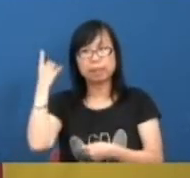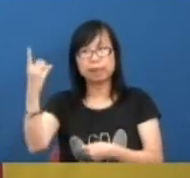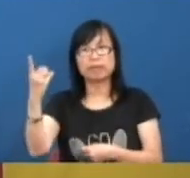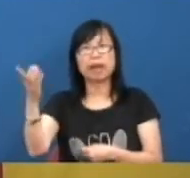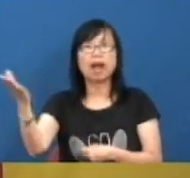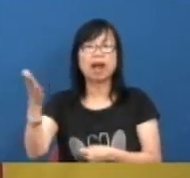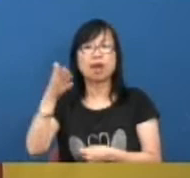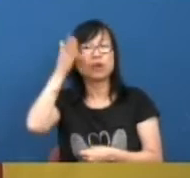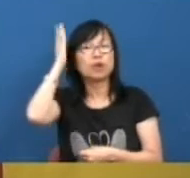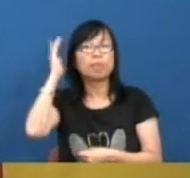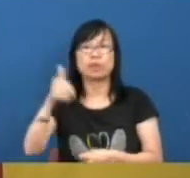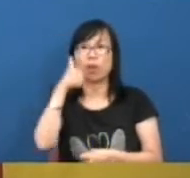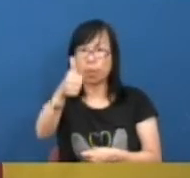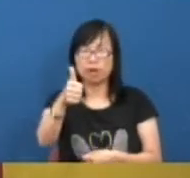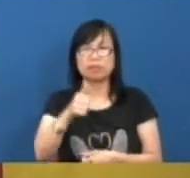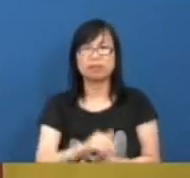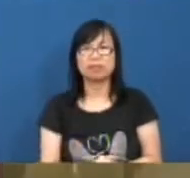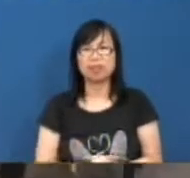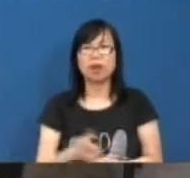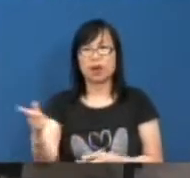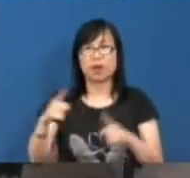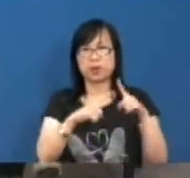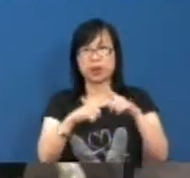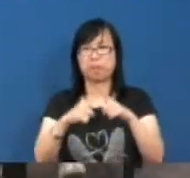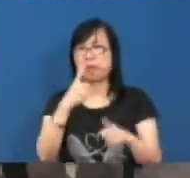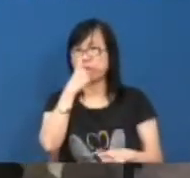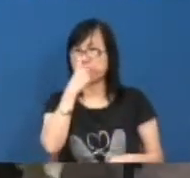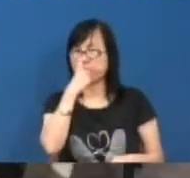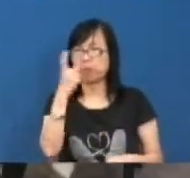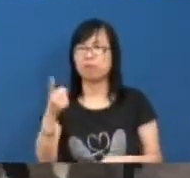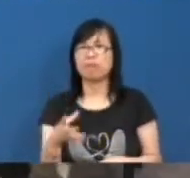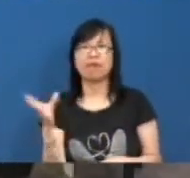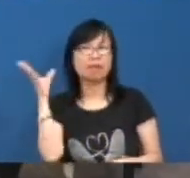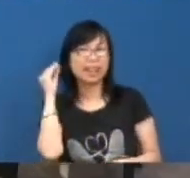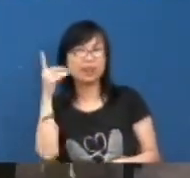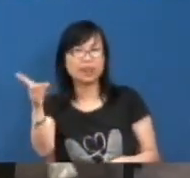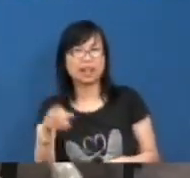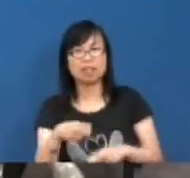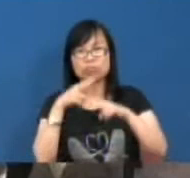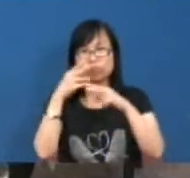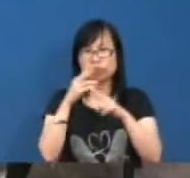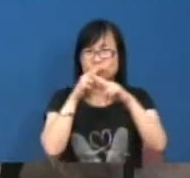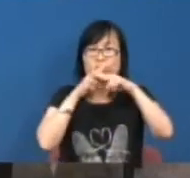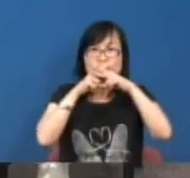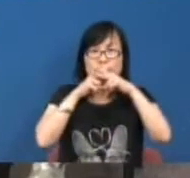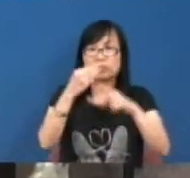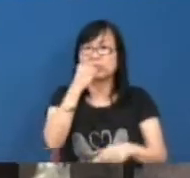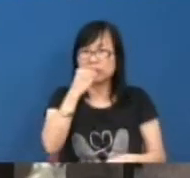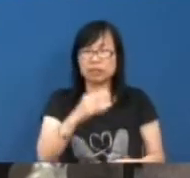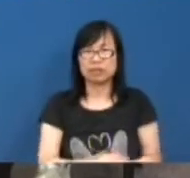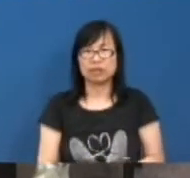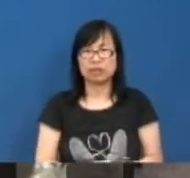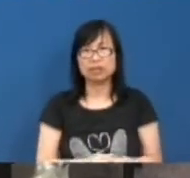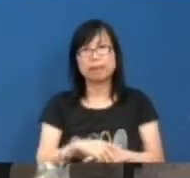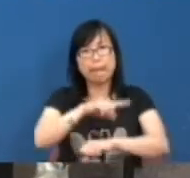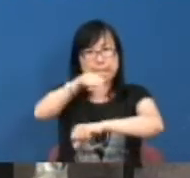威風，昨天你是我們人民英雄的。好犀利喎！聽講你絕食喎嚇，絕食18小時喎，捱